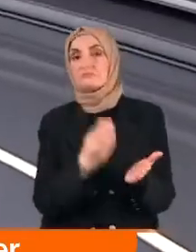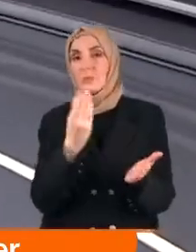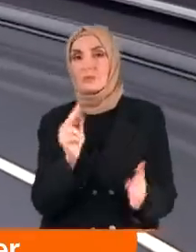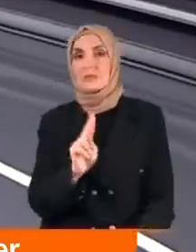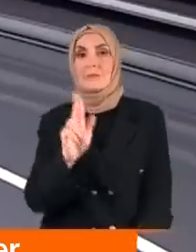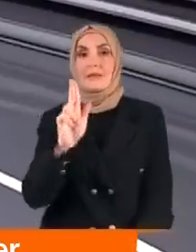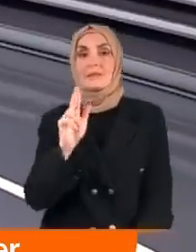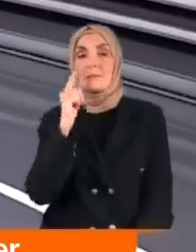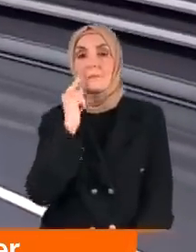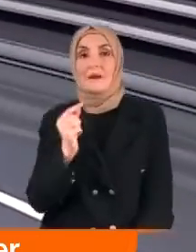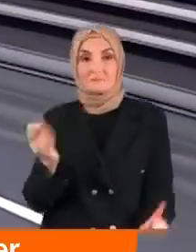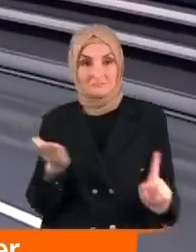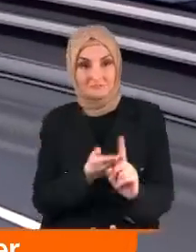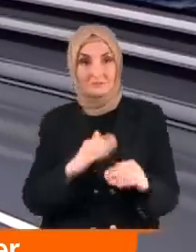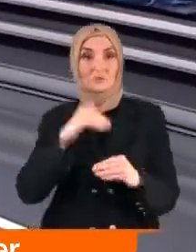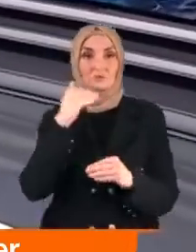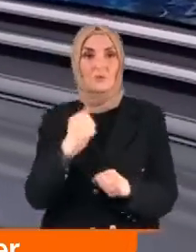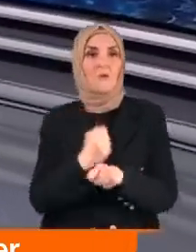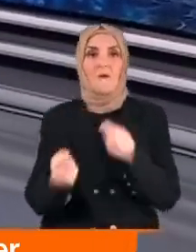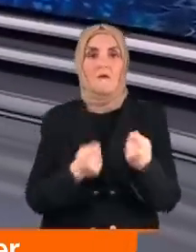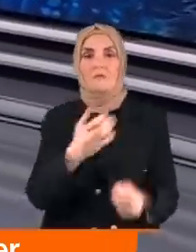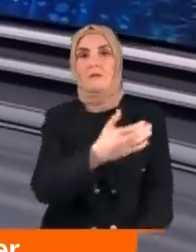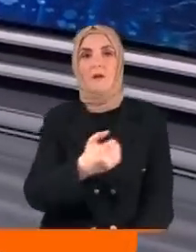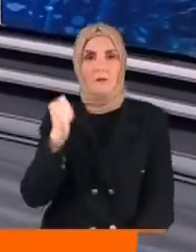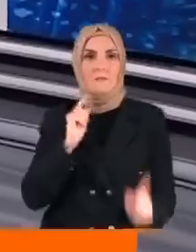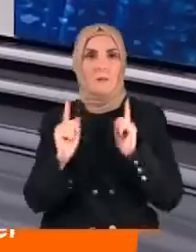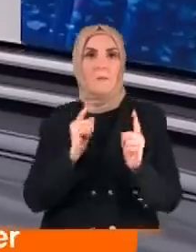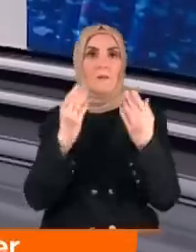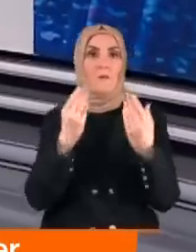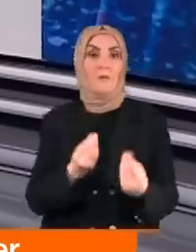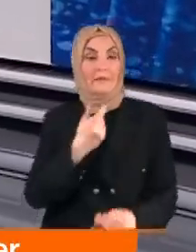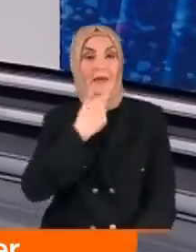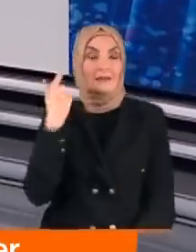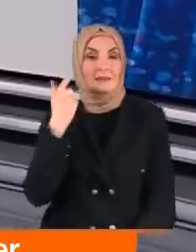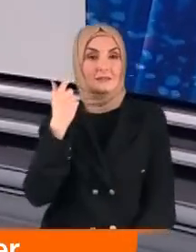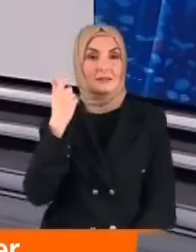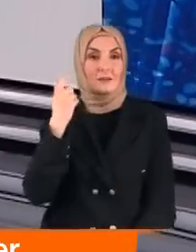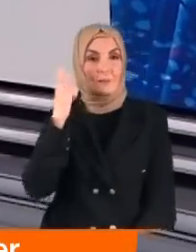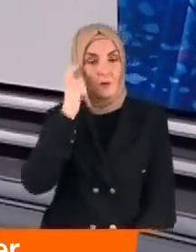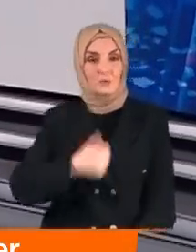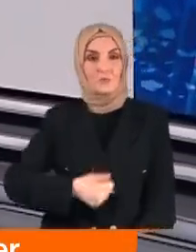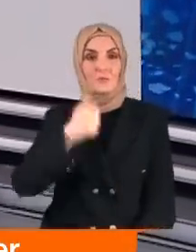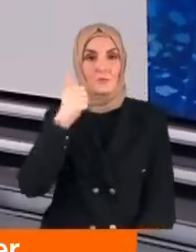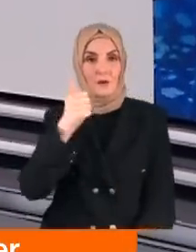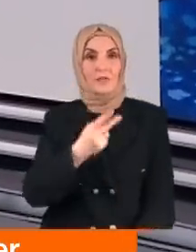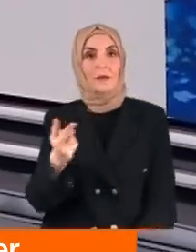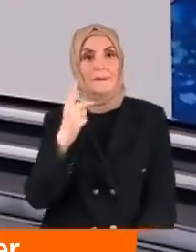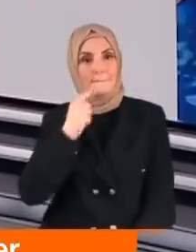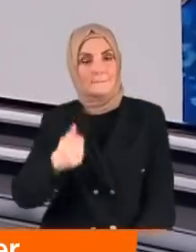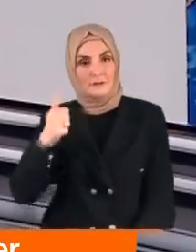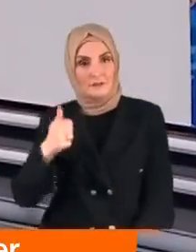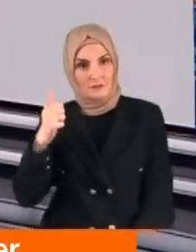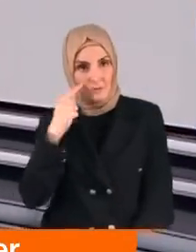darbesi sonrası görevden alınarak yargılanan dönemin başbakanı Adnan Menderes ve iki bakan 1961 tarihinde